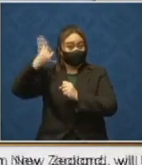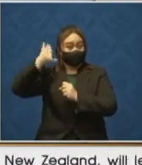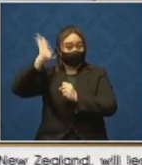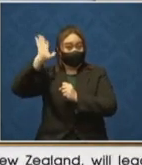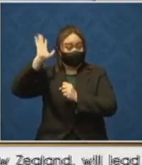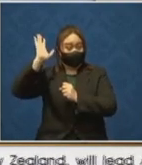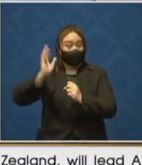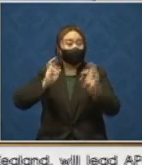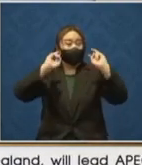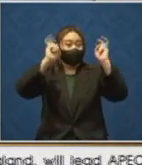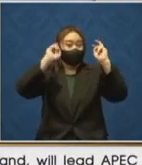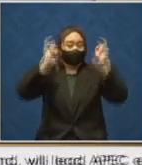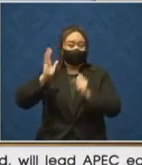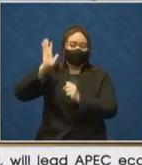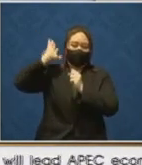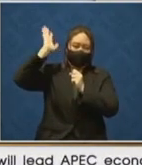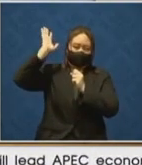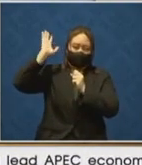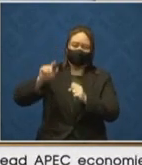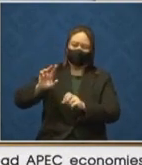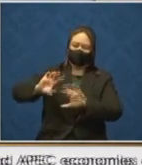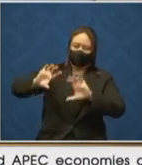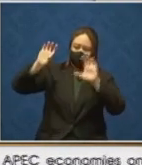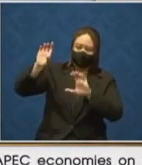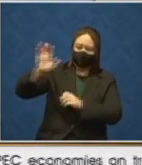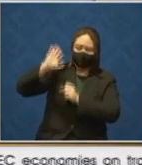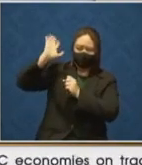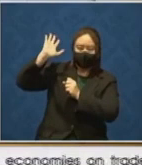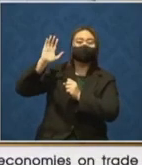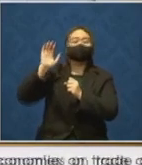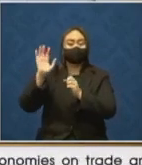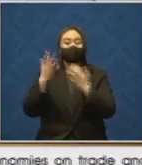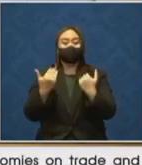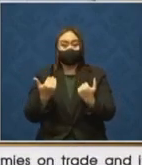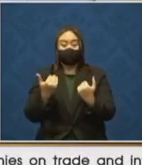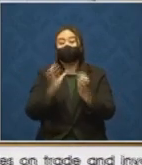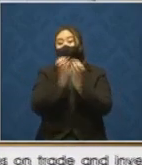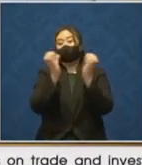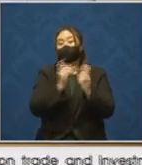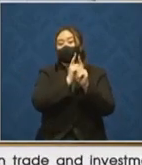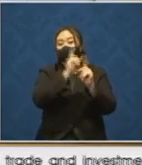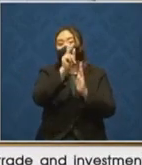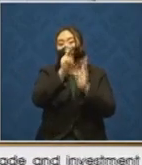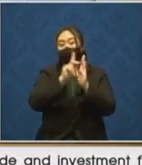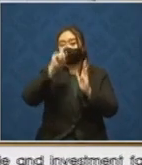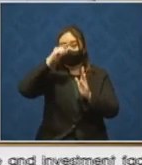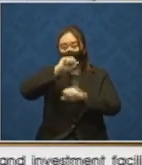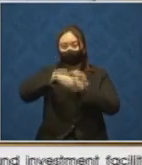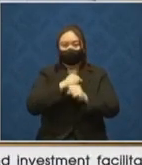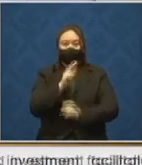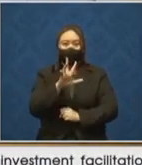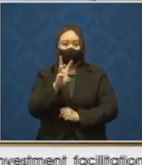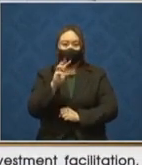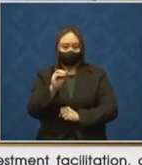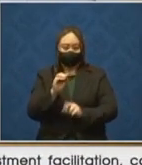วขอผู้แทนคนไทย66ล้านคนว่าขอบิณฑบาตให้พลเอกประยุทธ์ปล่อยประเทศไทยและประชาชนด้วยการลาออกเพราะ8ปี2